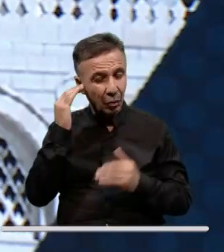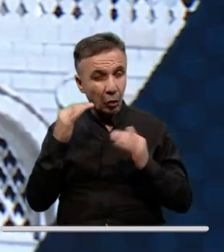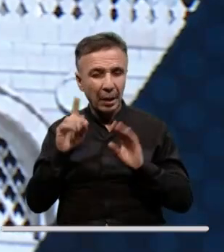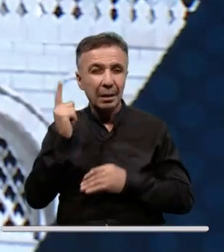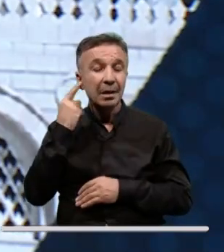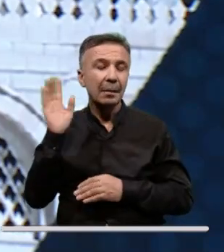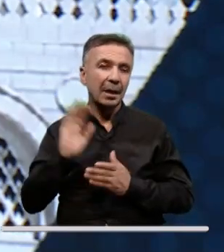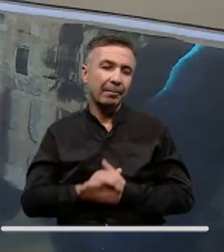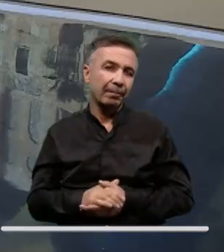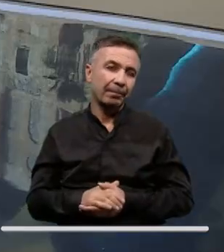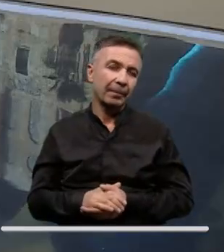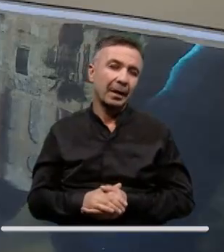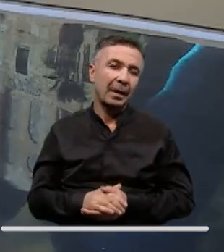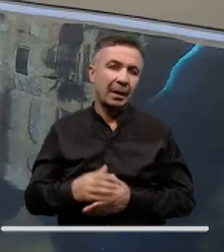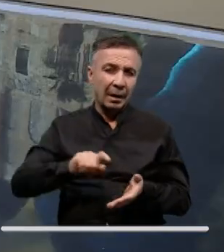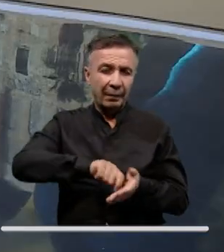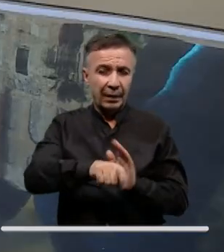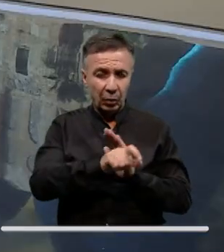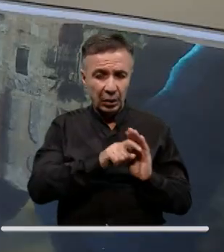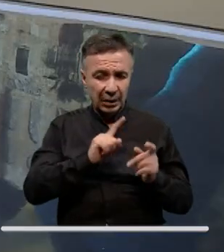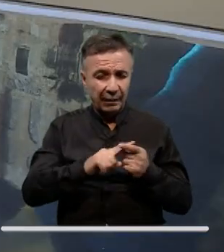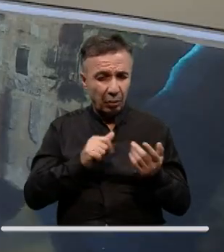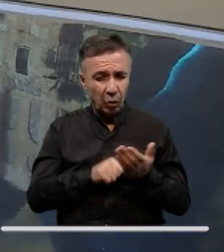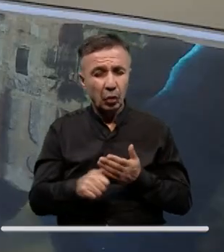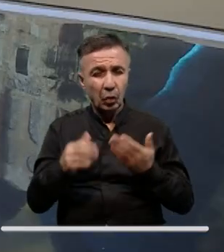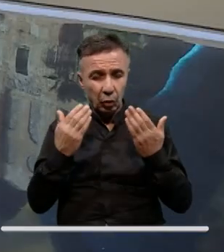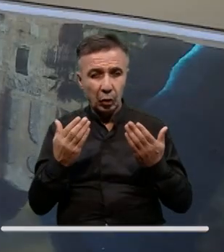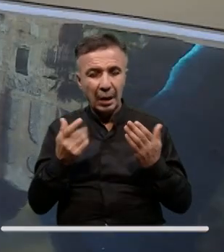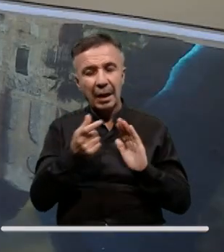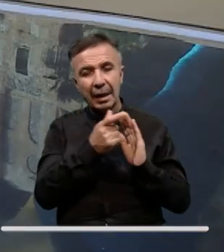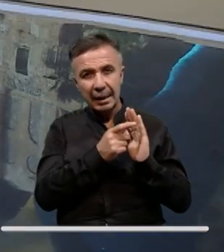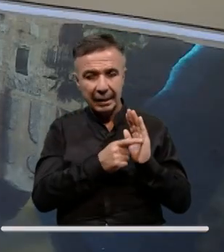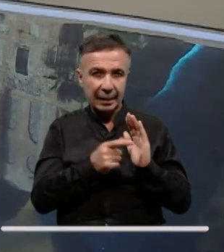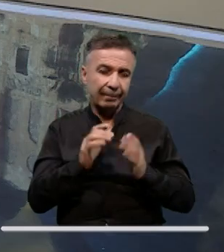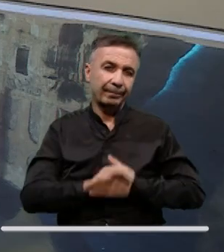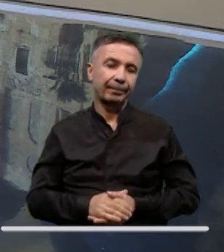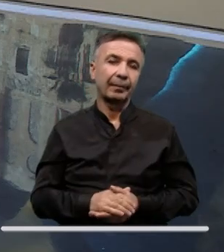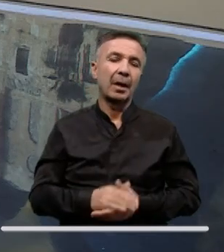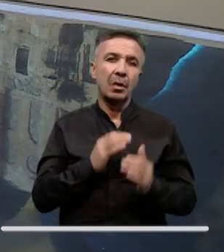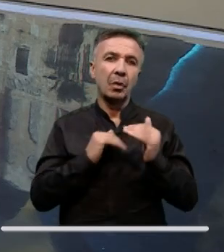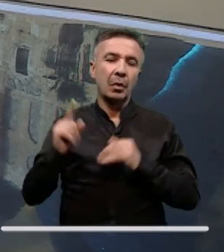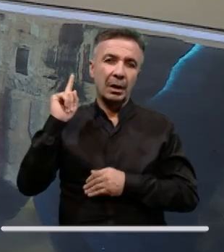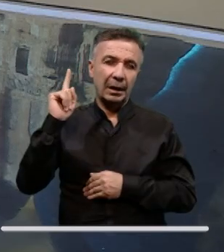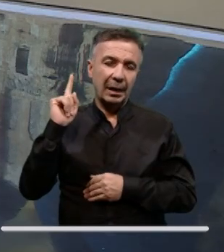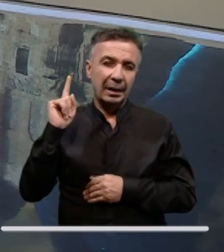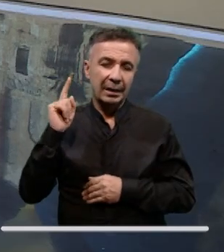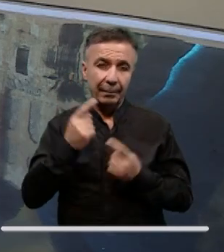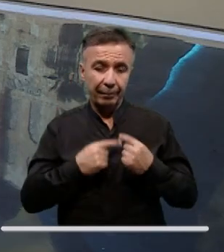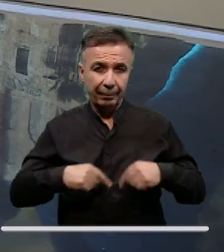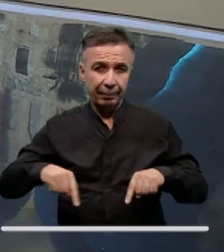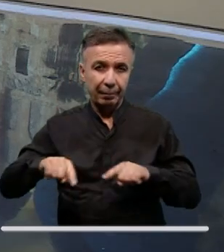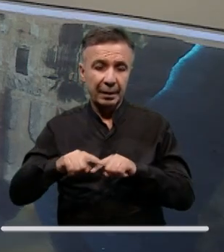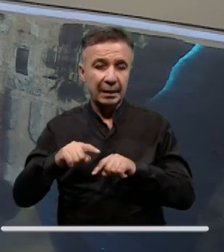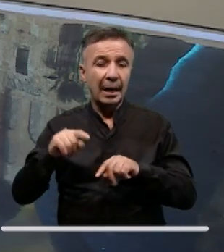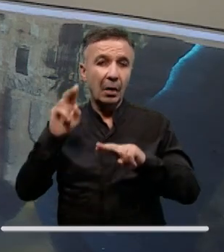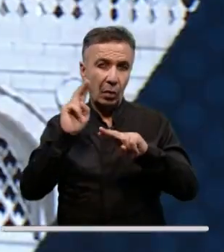Fatiha suresi Eee ve ve diğer bütün dua Eee ayetleri Allahu Teala'nın bize öğretmiş